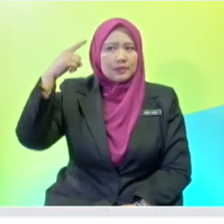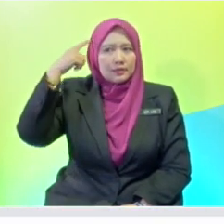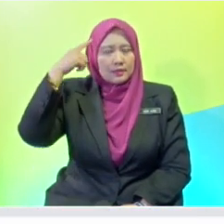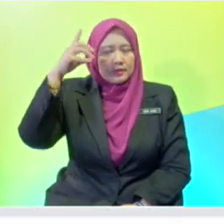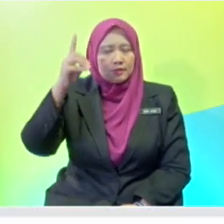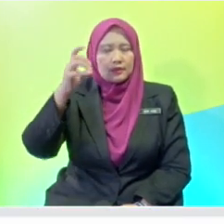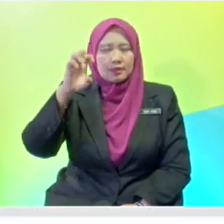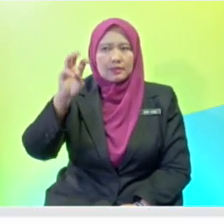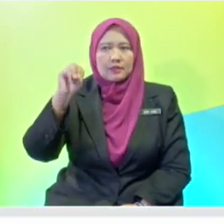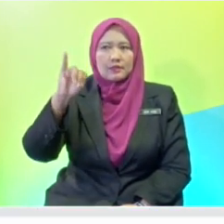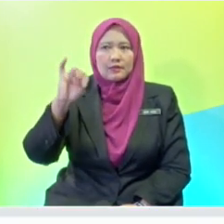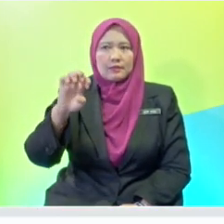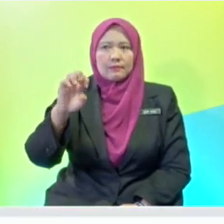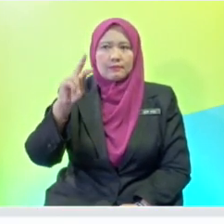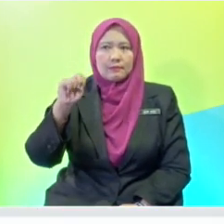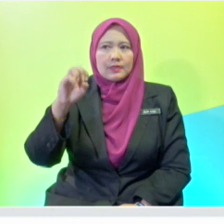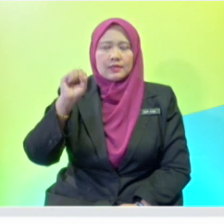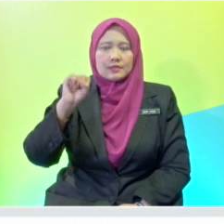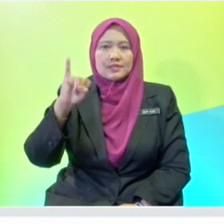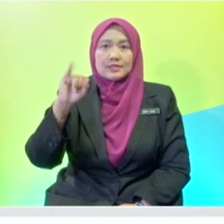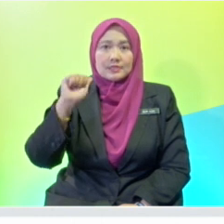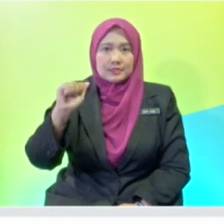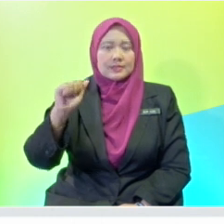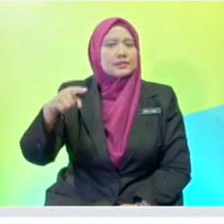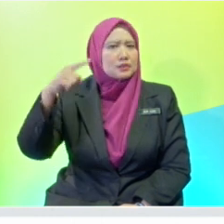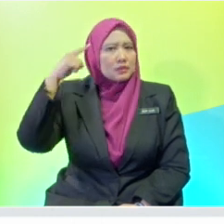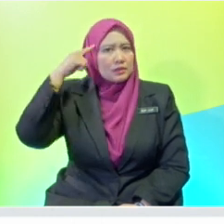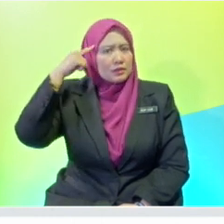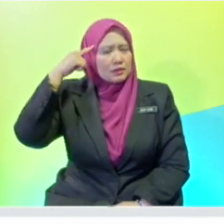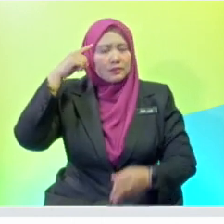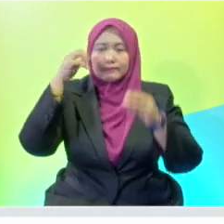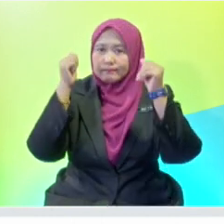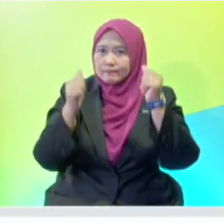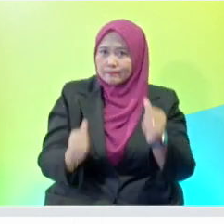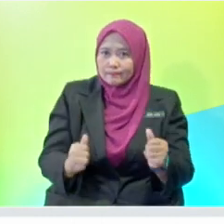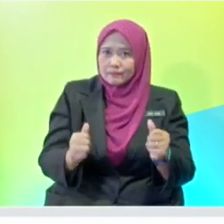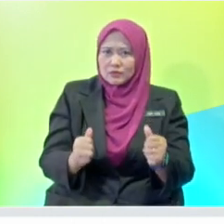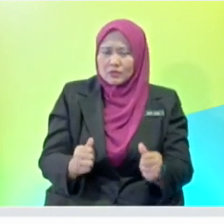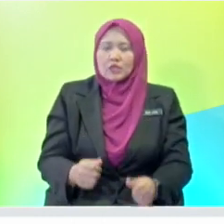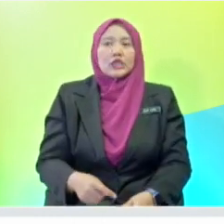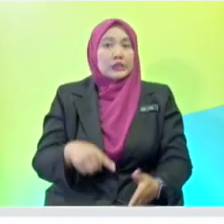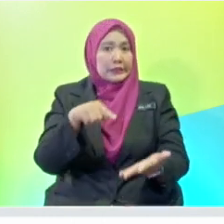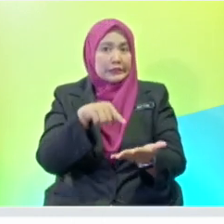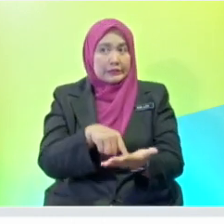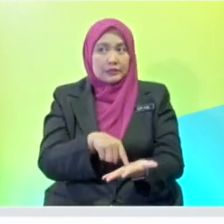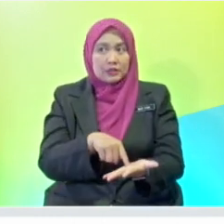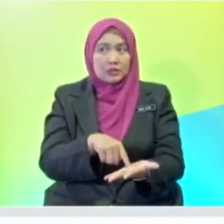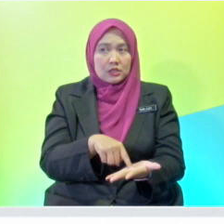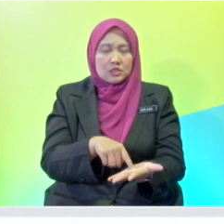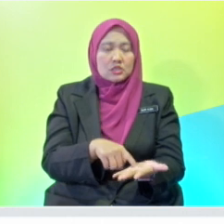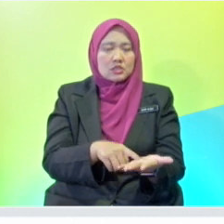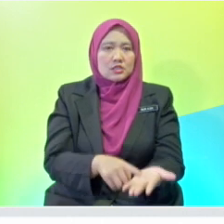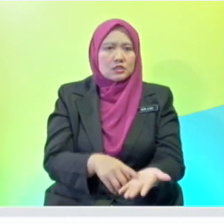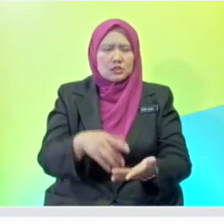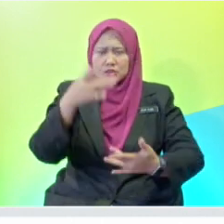tajuk besar yaitu pengurusan zodiak 3 oke dimensi yang merupakan satu penyakit ya yang berlaku dalam kalangan